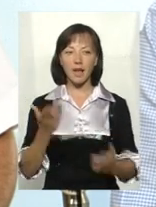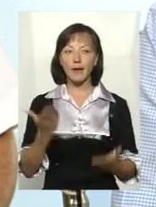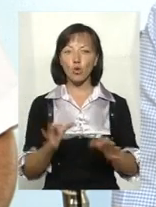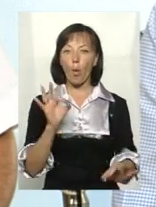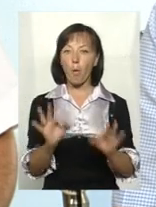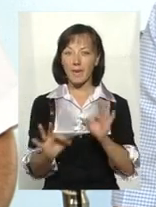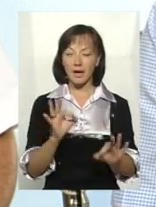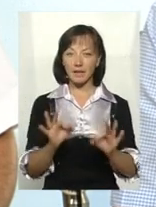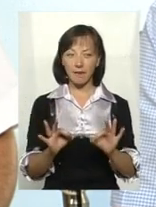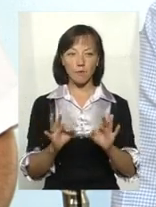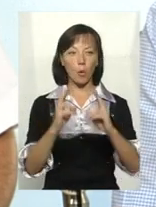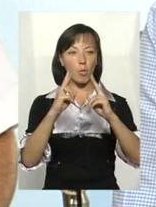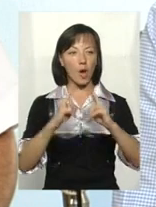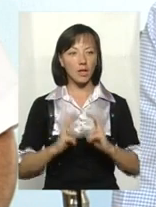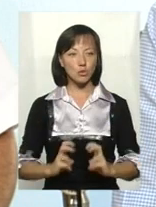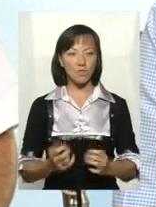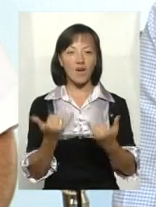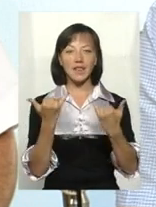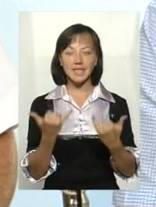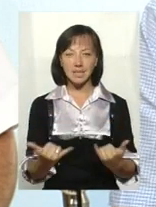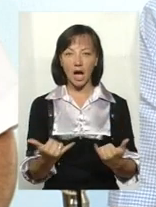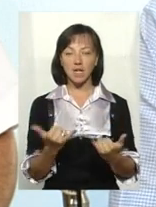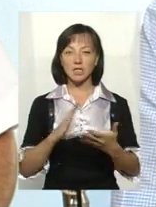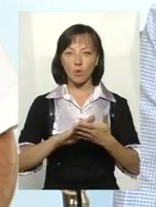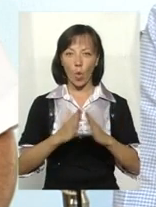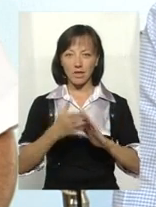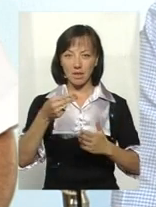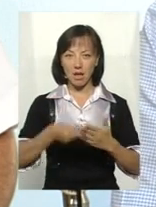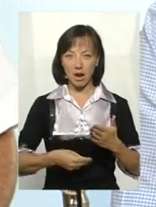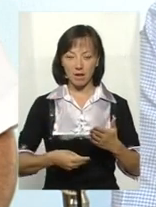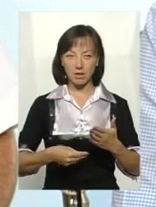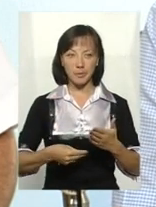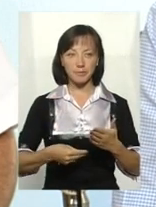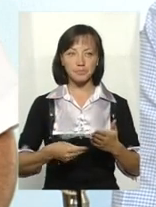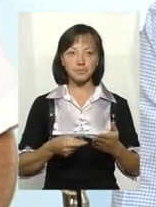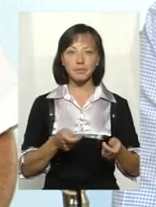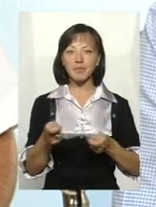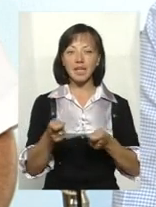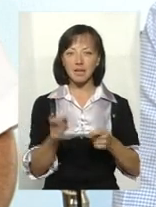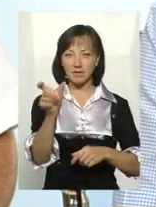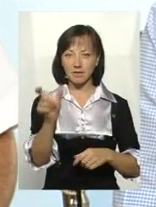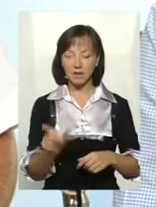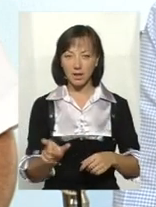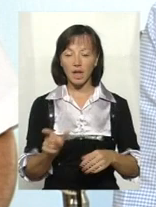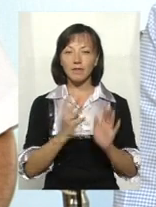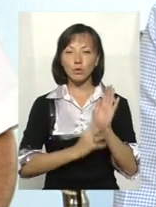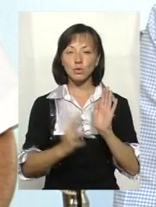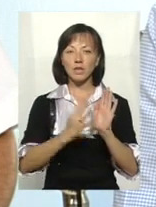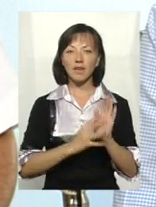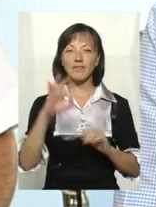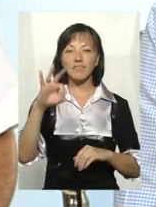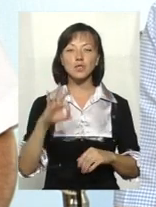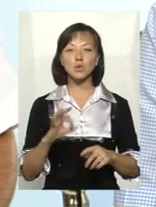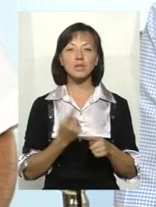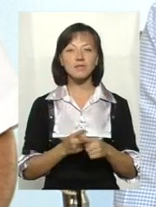об'єктивно проаналізувати зараз сьогоднішній контракт, який підписує керівник навчального закладу, то 99% –